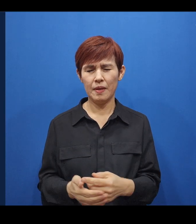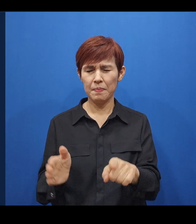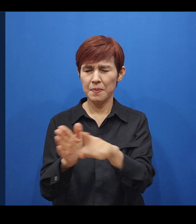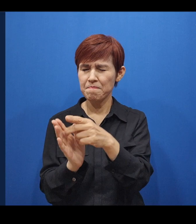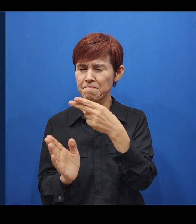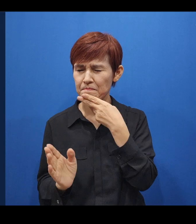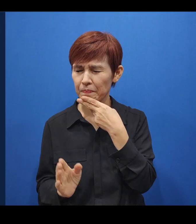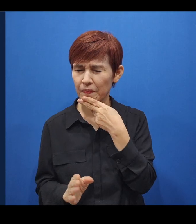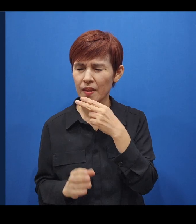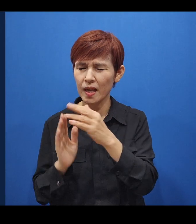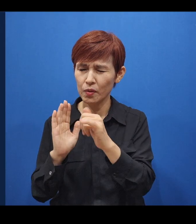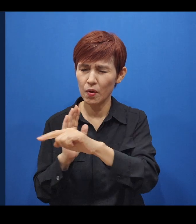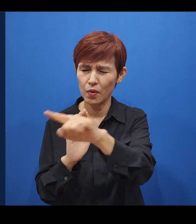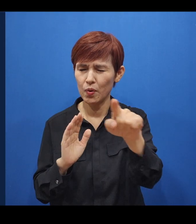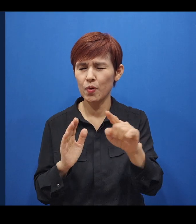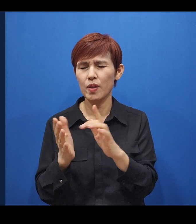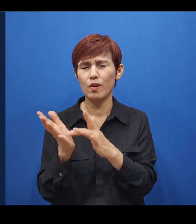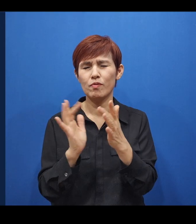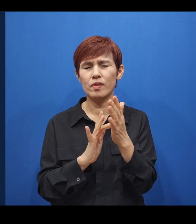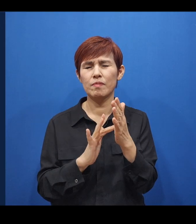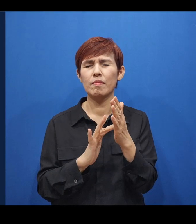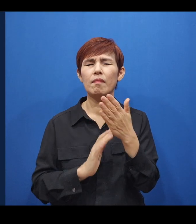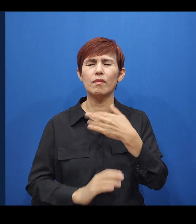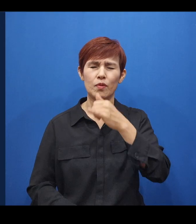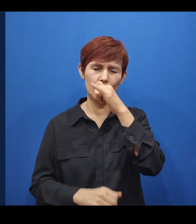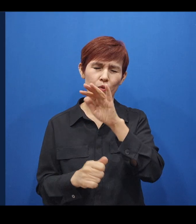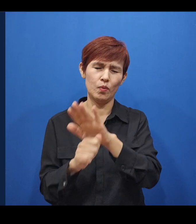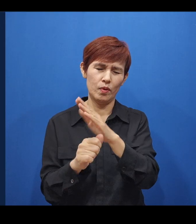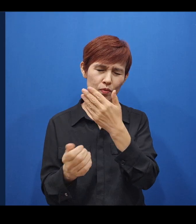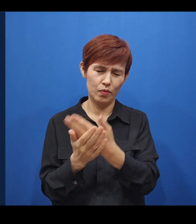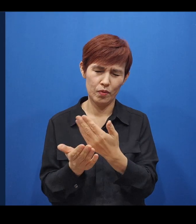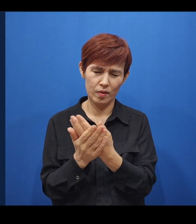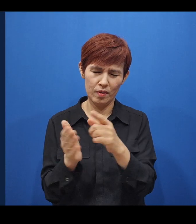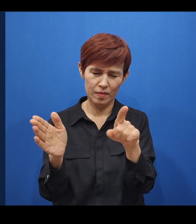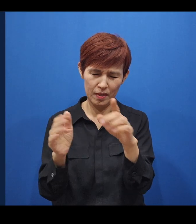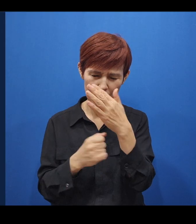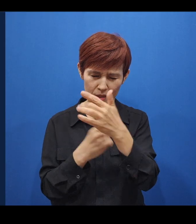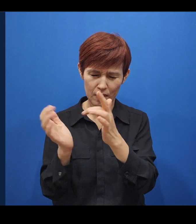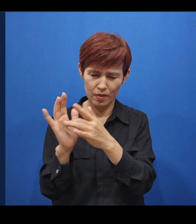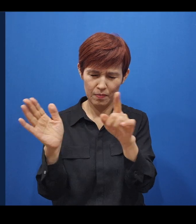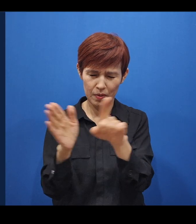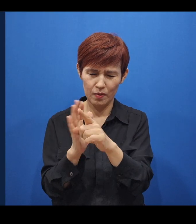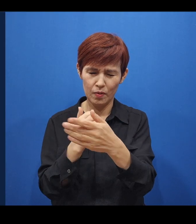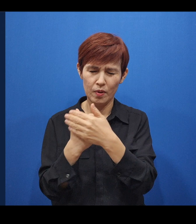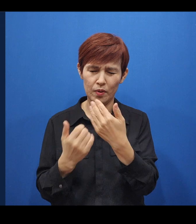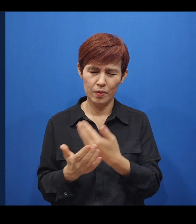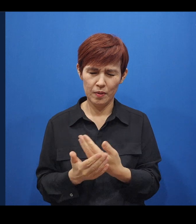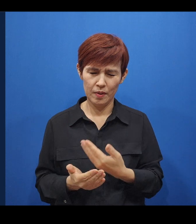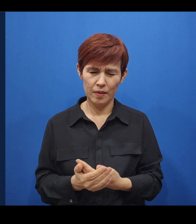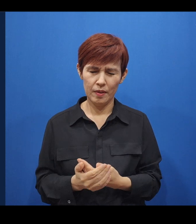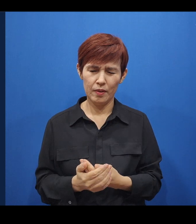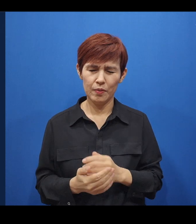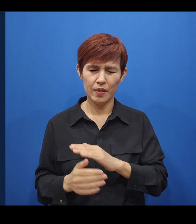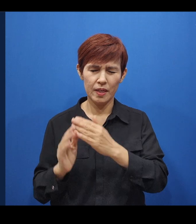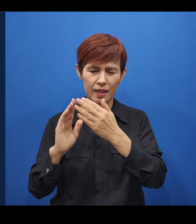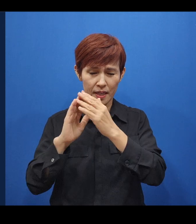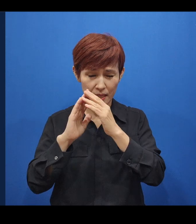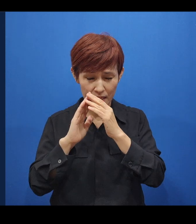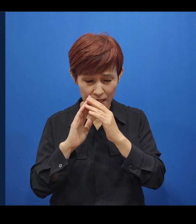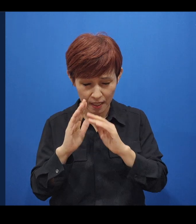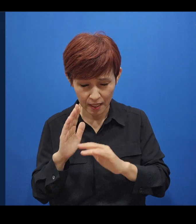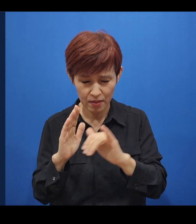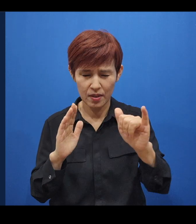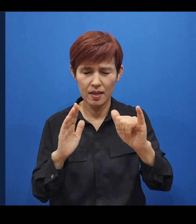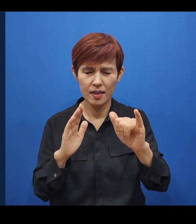않는 가족들도 이 예수님을 알게 하시고 믿게 하여 주시옵소서. 그래서 우리 가정이 에덴 동산과 같게